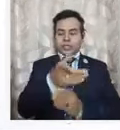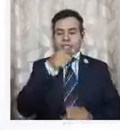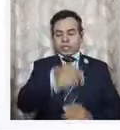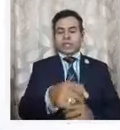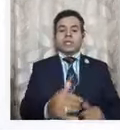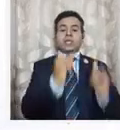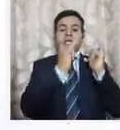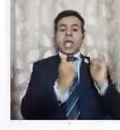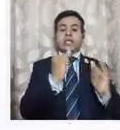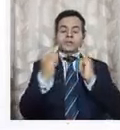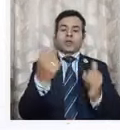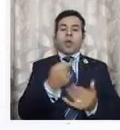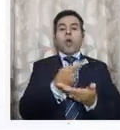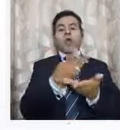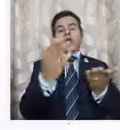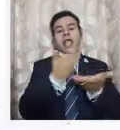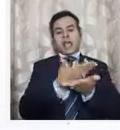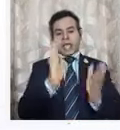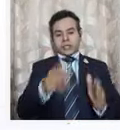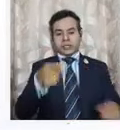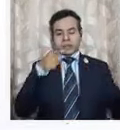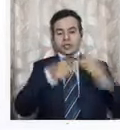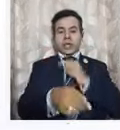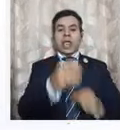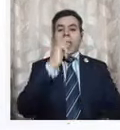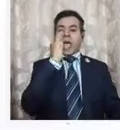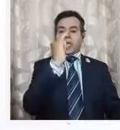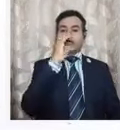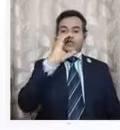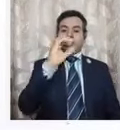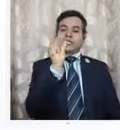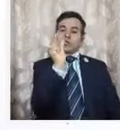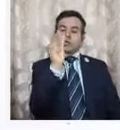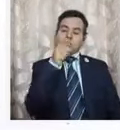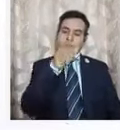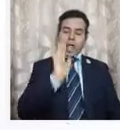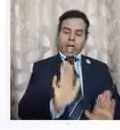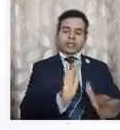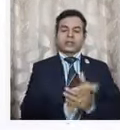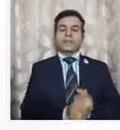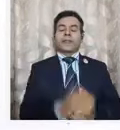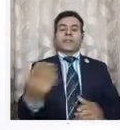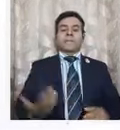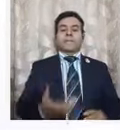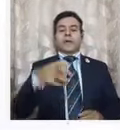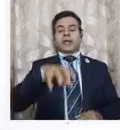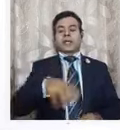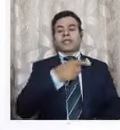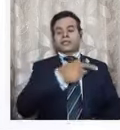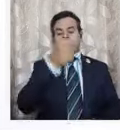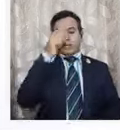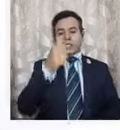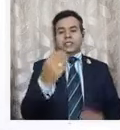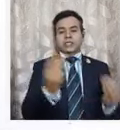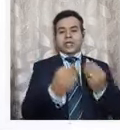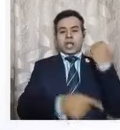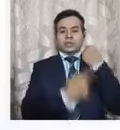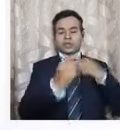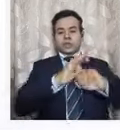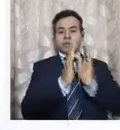এখানে রোগী ভর্তি চলমান আছে এবং এখানে অনেক শয্যা এখনও খালি আছে এবং এখানে আইসিইউ ব্যবস্থাও আছে।